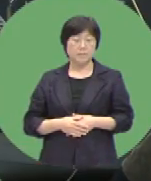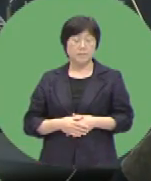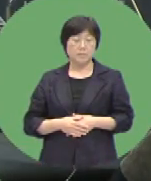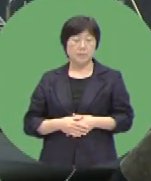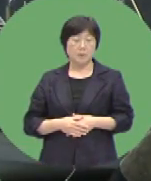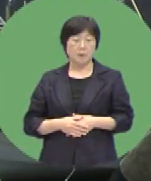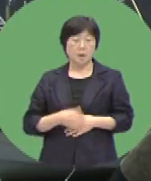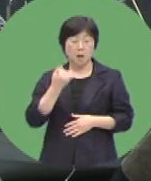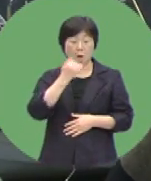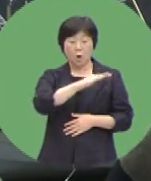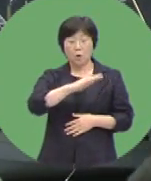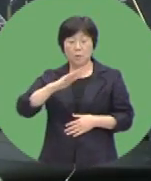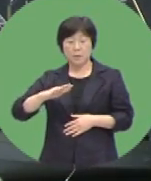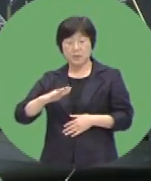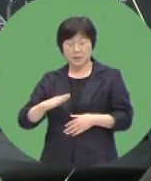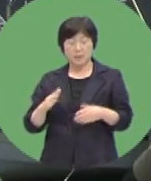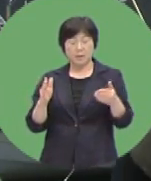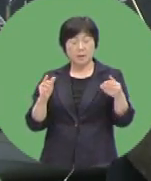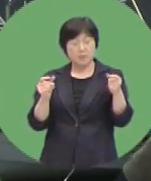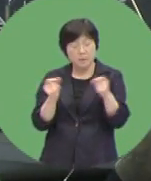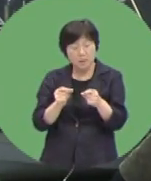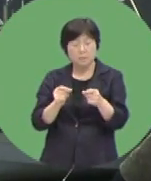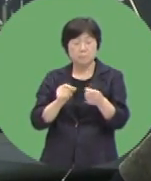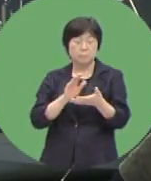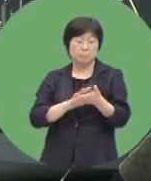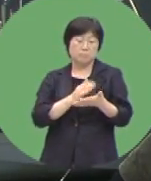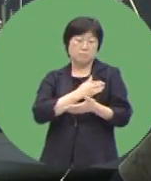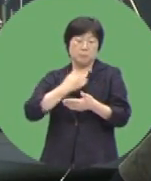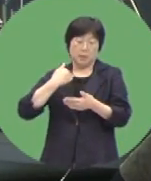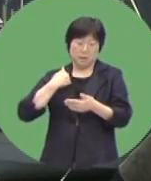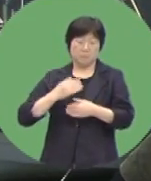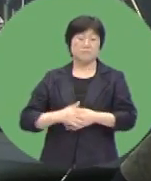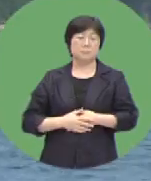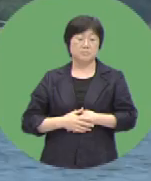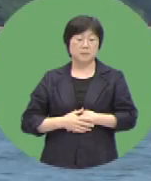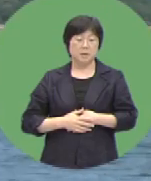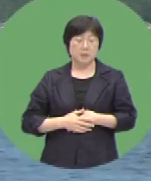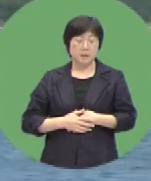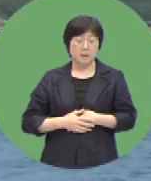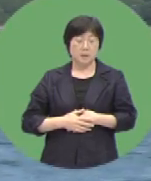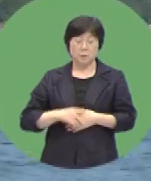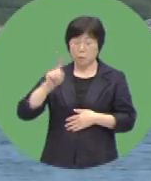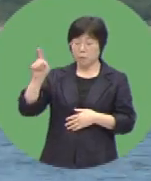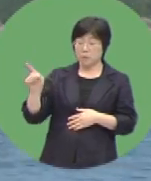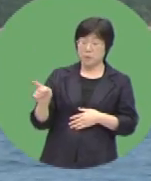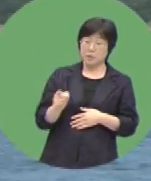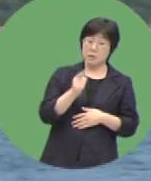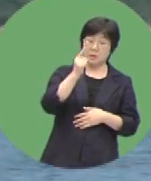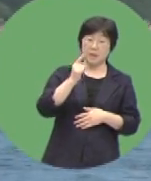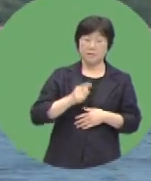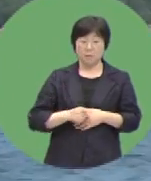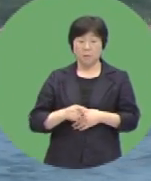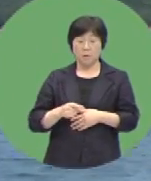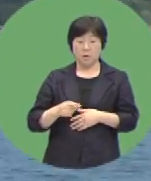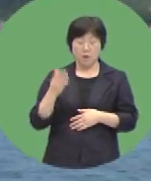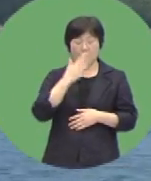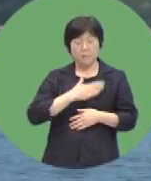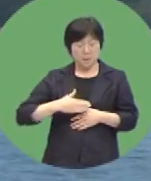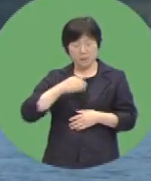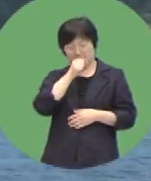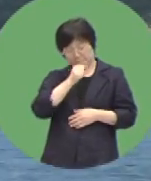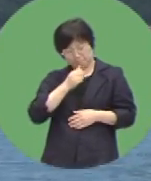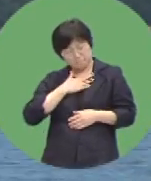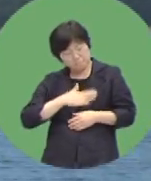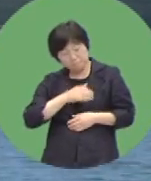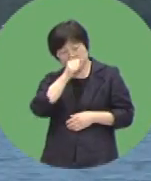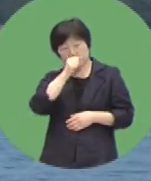やっぱこう海に一番身近に接することがシーカヤックできますんでね、この雄大な自然を本当に身近にこう満喫ができ